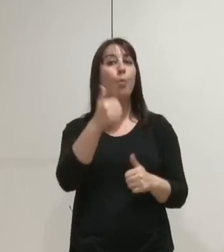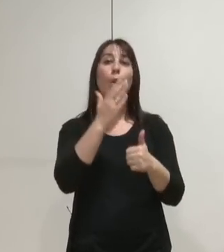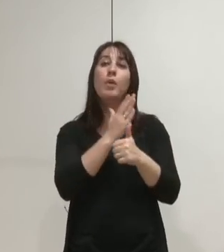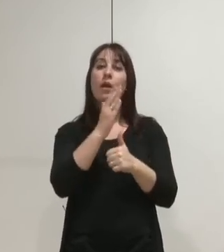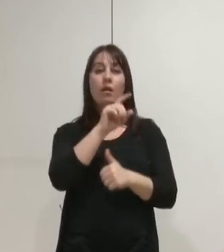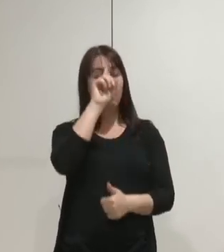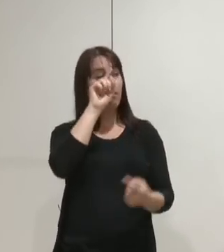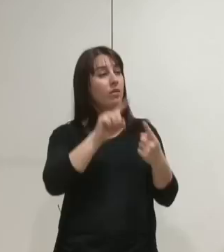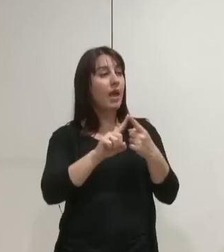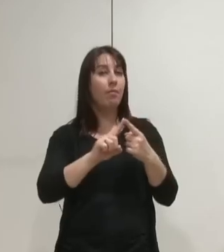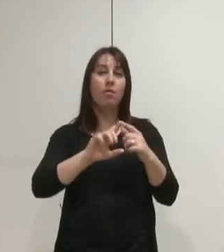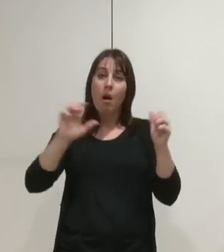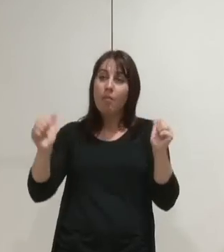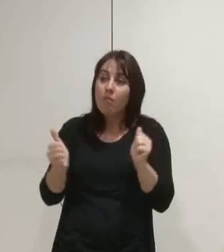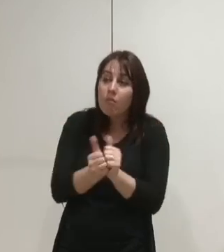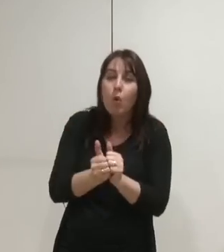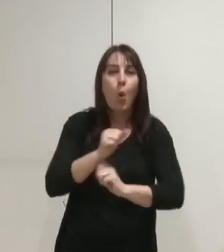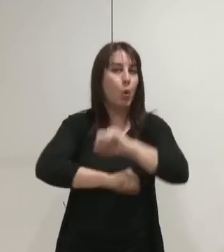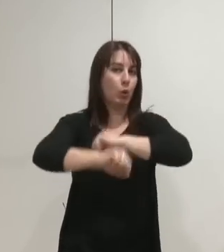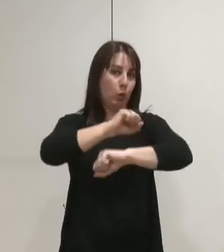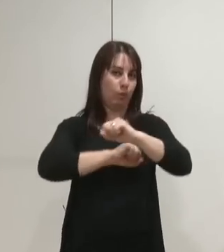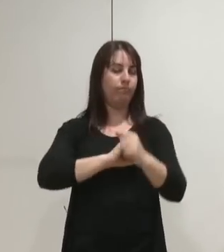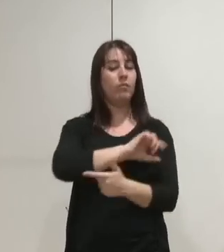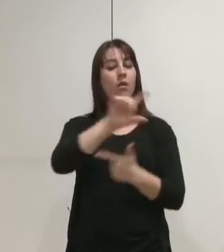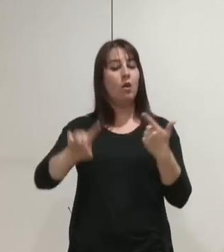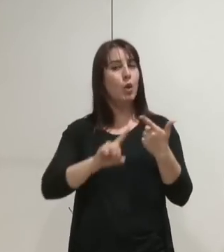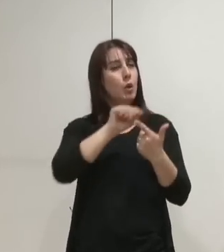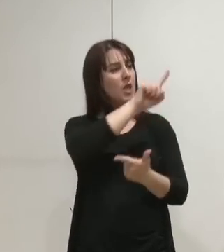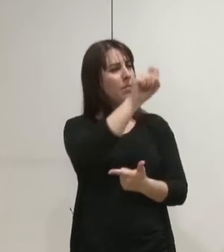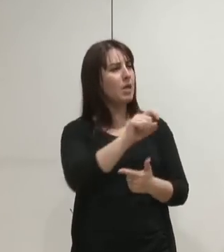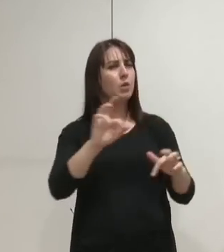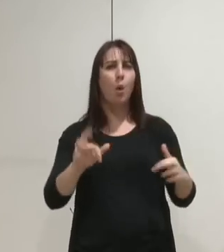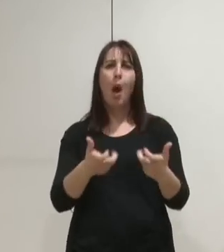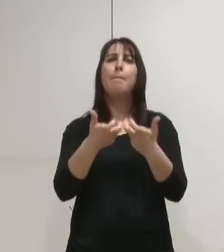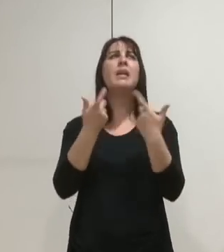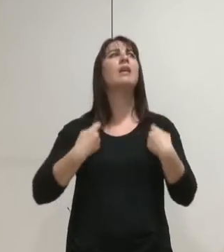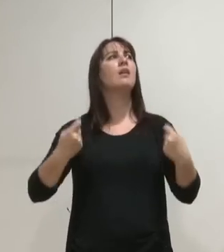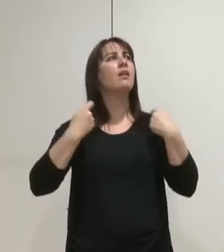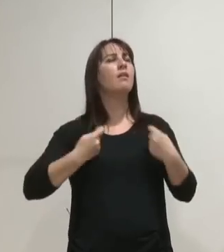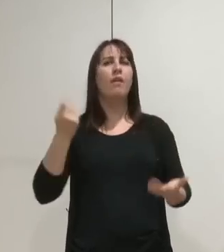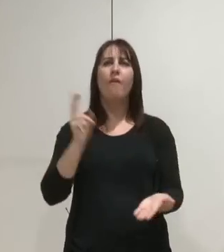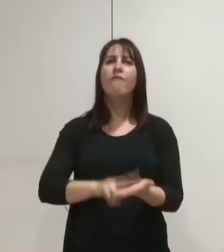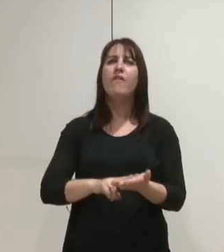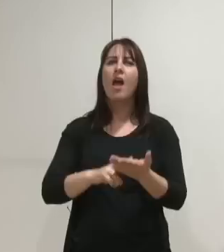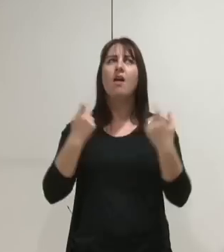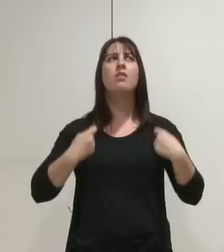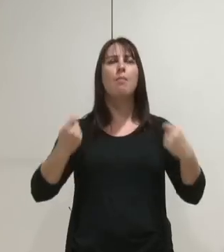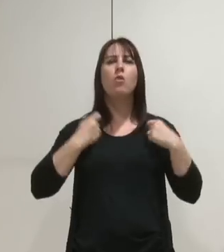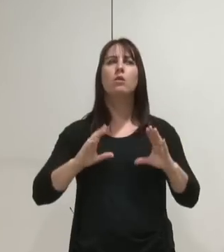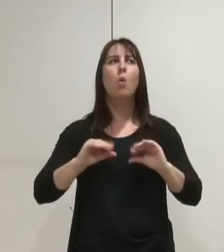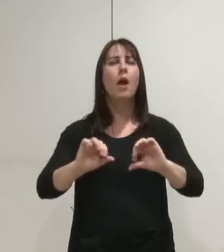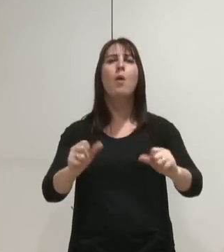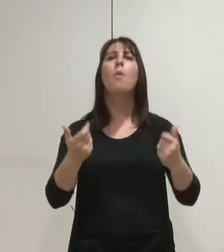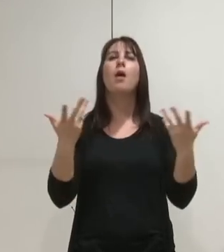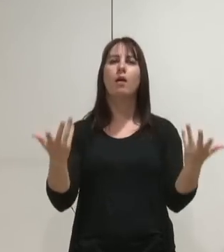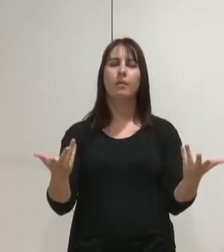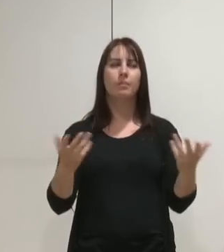la coconstruction la deuxème question c'est la question du coût réel de cet événement de